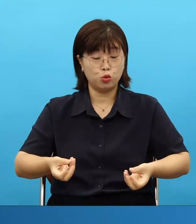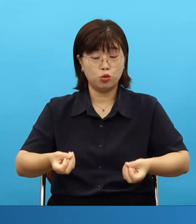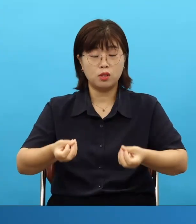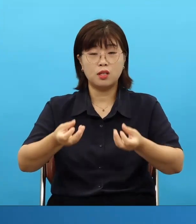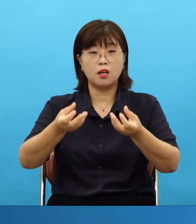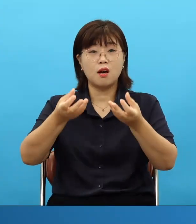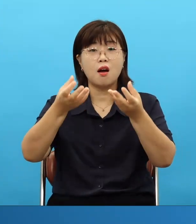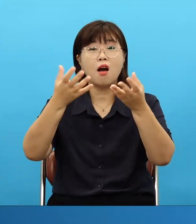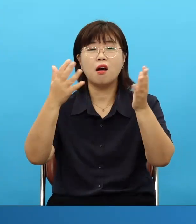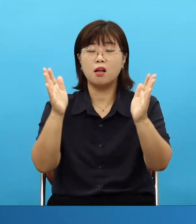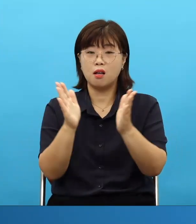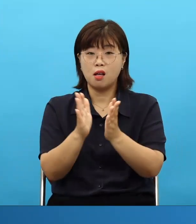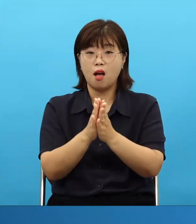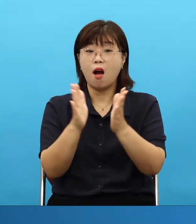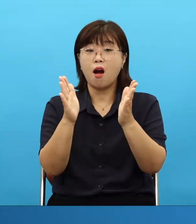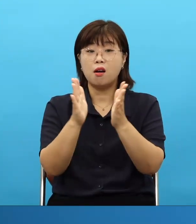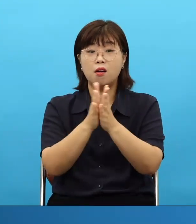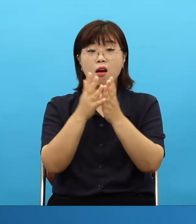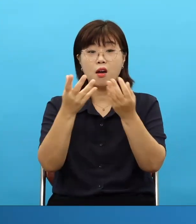할렐루야